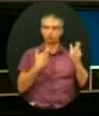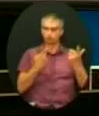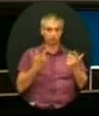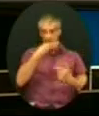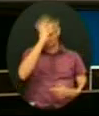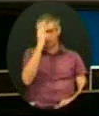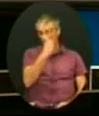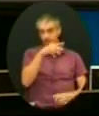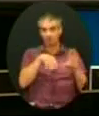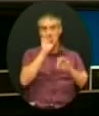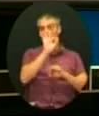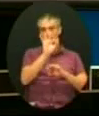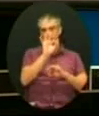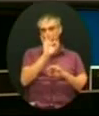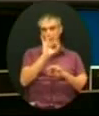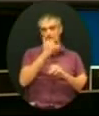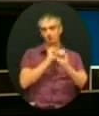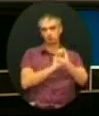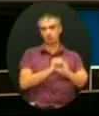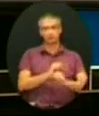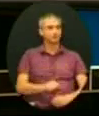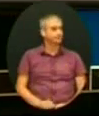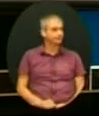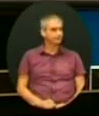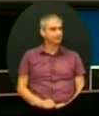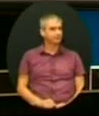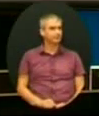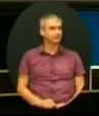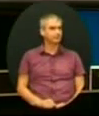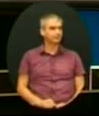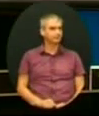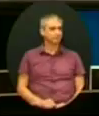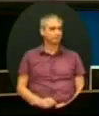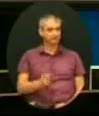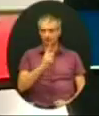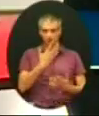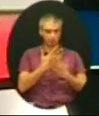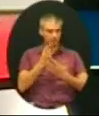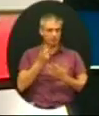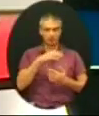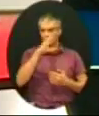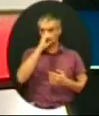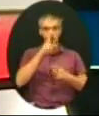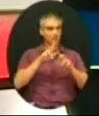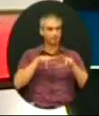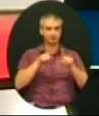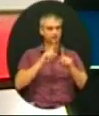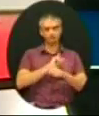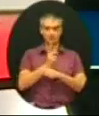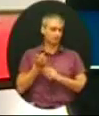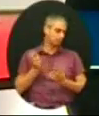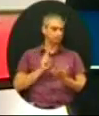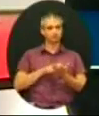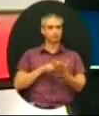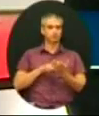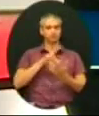שטראמפ ובוחריו תומכים בו. גם עצם העובדה שהוא בעצם לא יצא, נדמה לי שאובמה במצבים כאלה היה נעמד על מדשאת